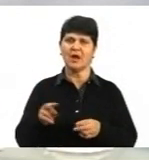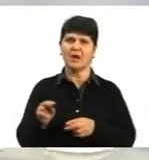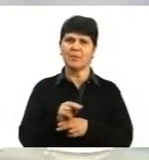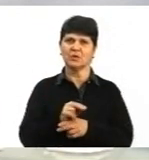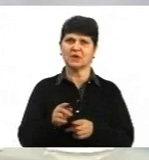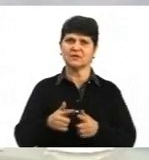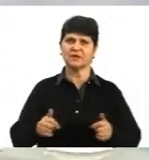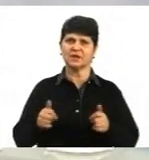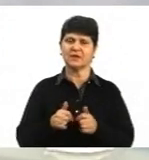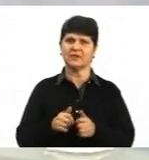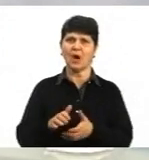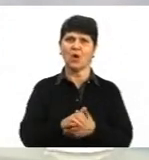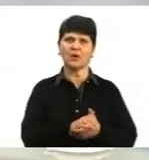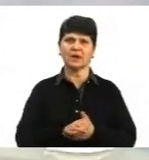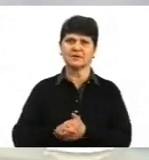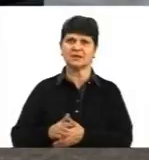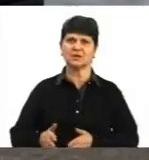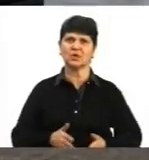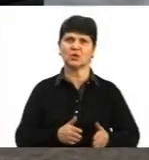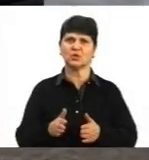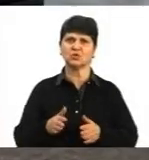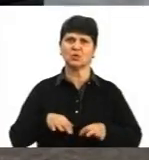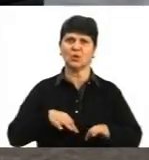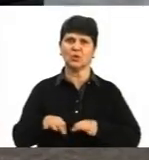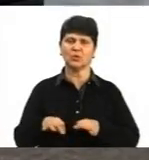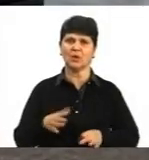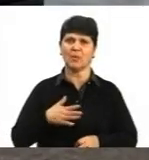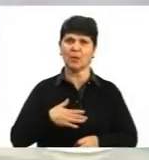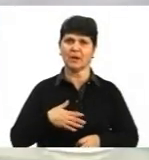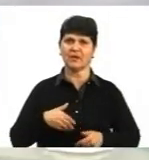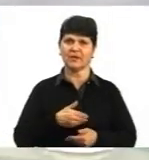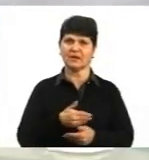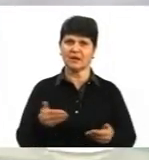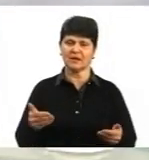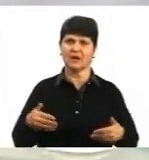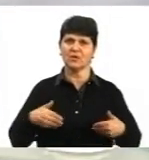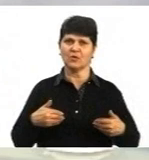з організації дорожнього руху. Мої вітання, пане Сергію. Добрий вечір.